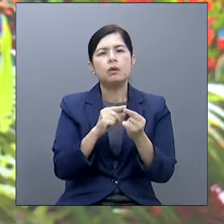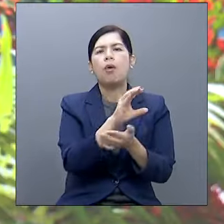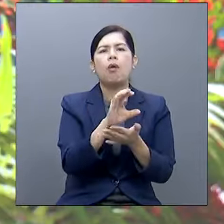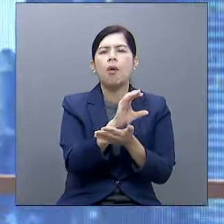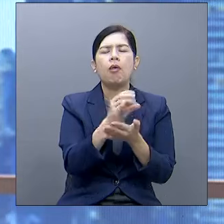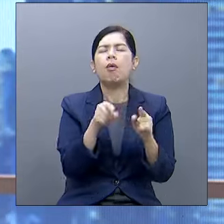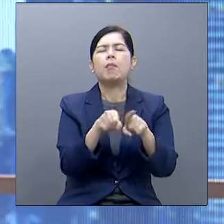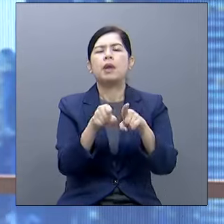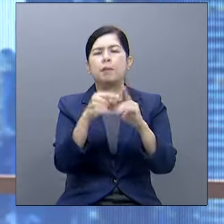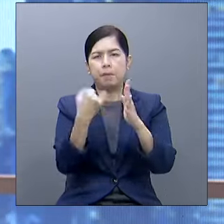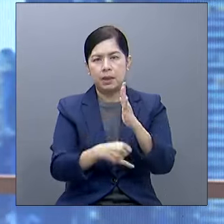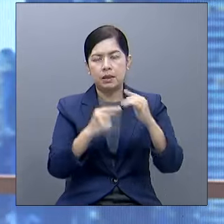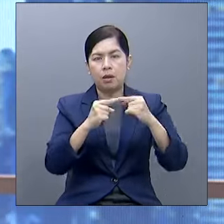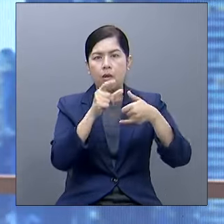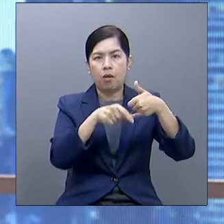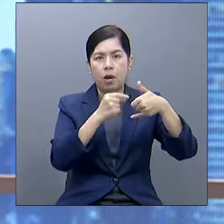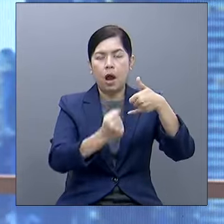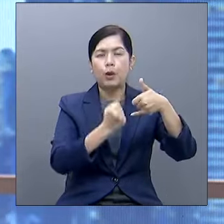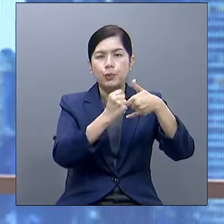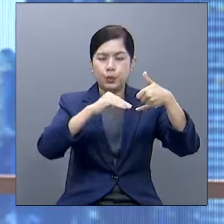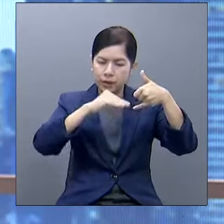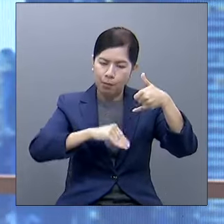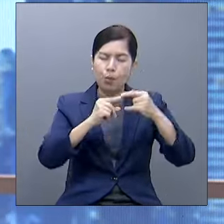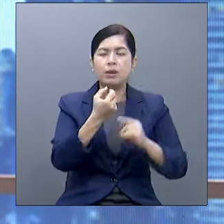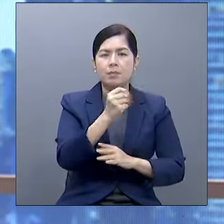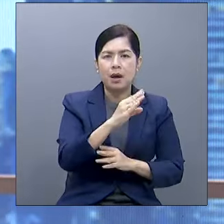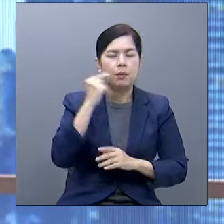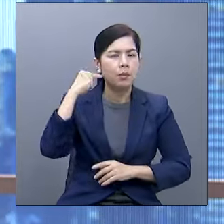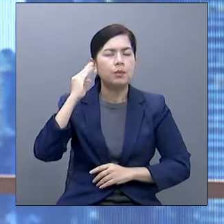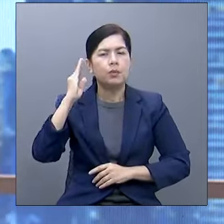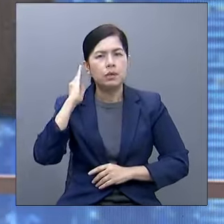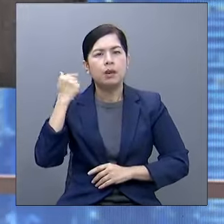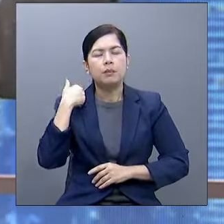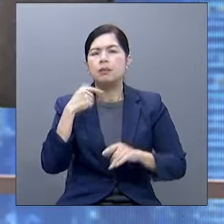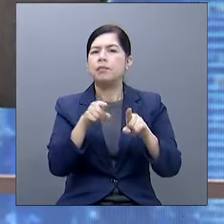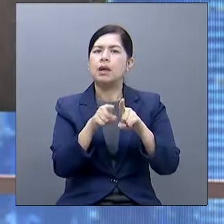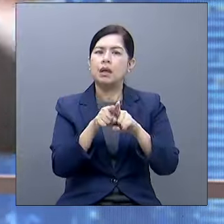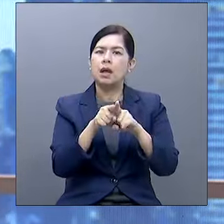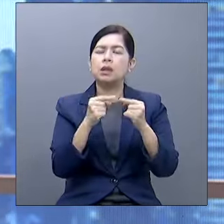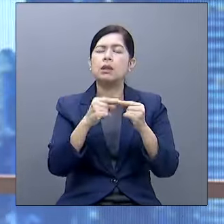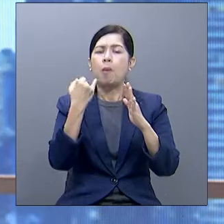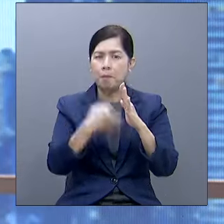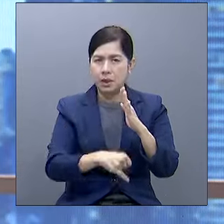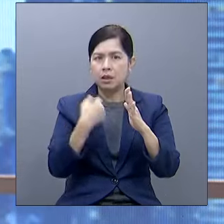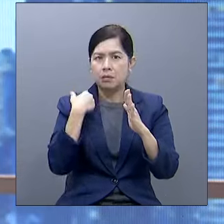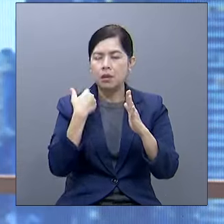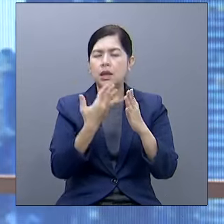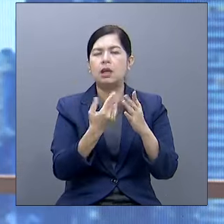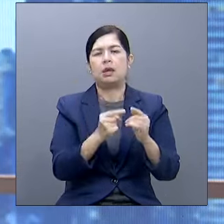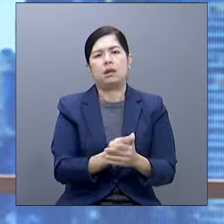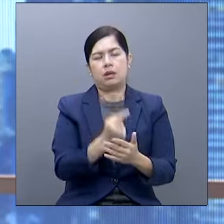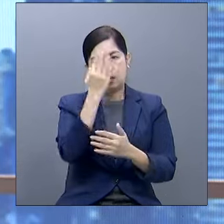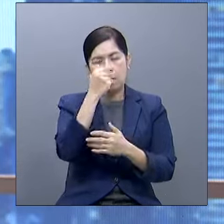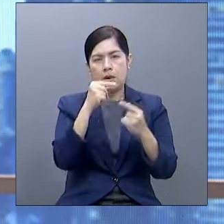สมมติถ้าต่ำกว่า15ไงคือเด็กหญิงเด็กหญิงเด็กชายต่ำกว่า15แล้วอย่าลืมว่ามันความผิดนั้นน่ะมันผิดต่อ พ่อแม่เขา พ่อแม่คุณต๊อปเพราะ